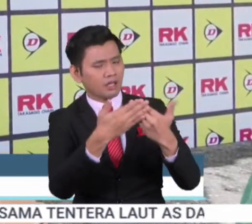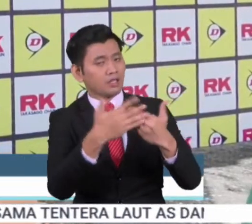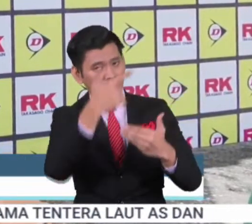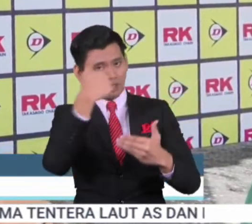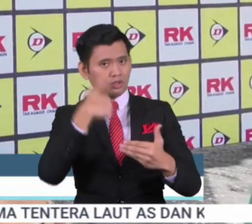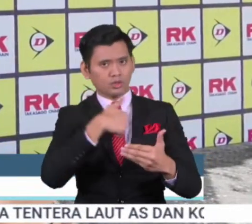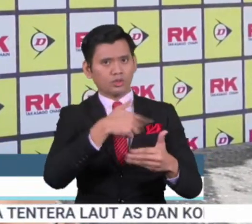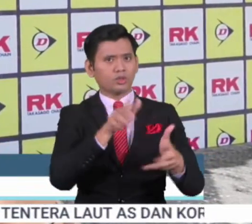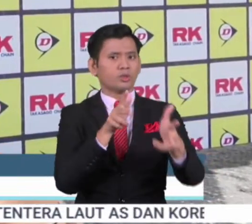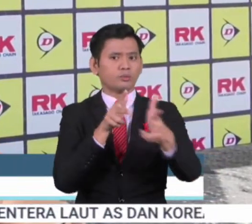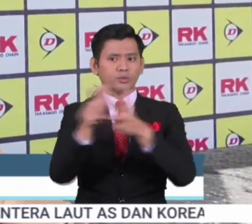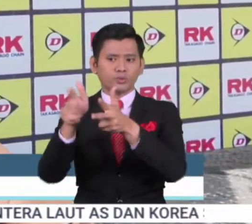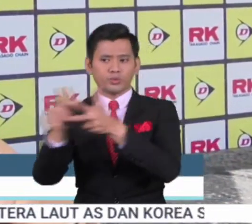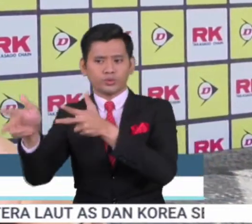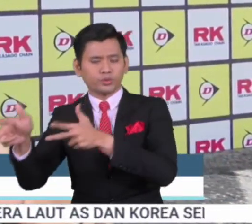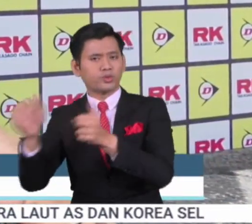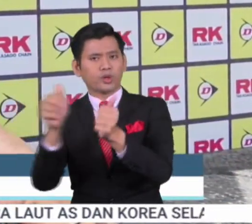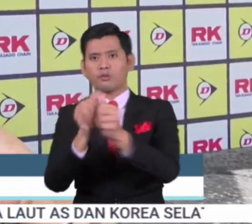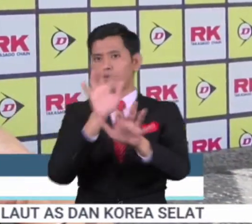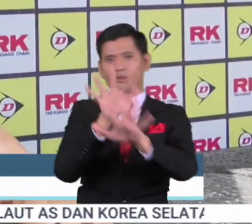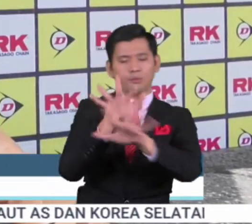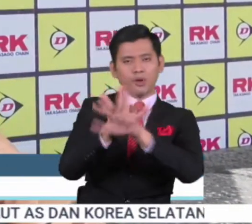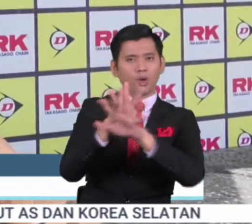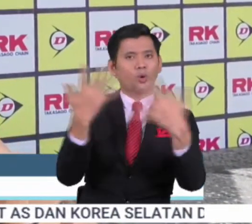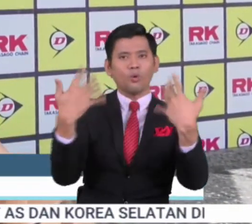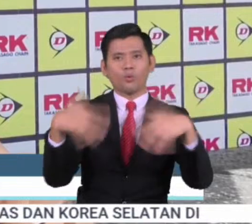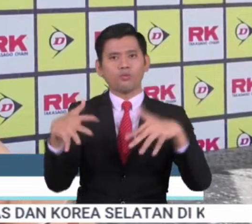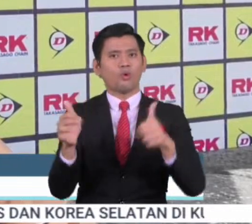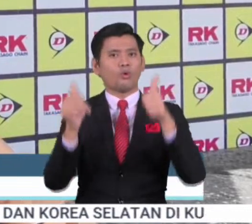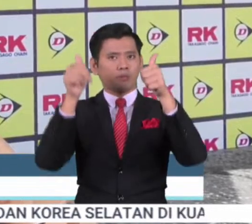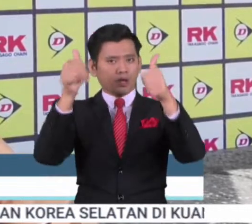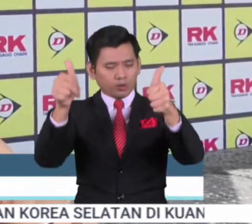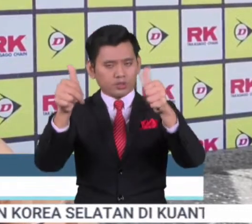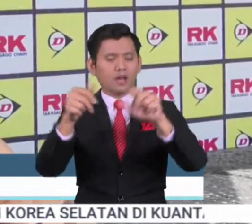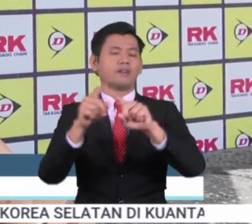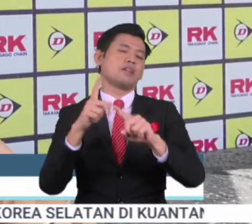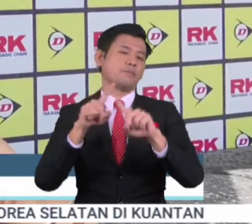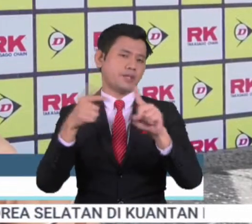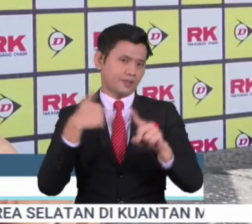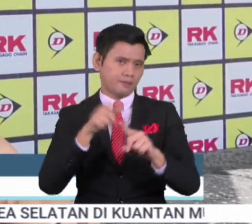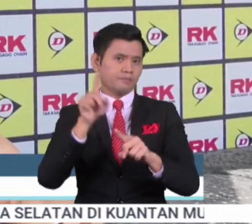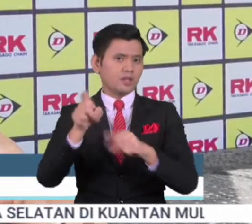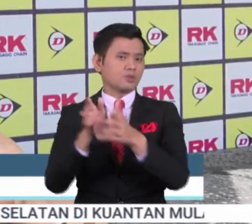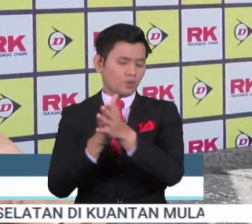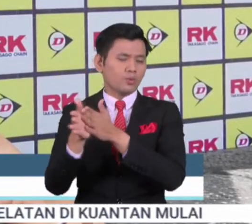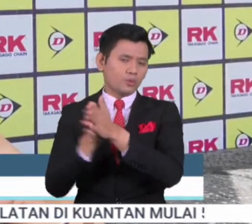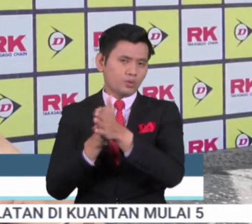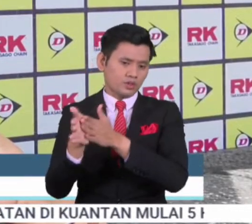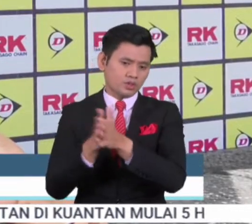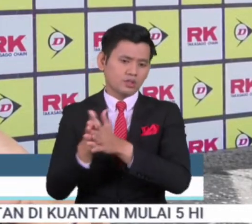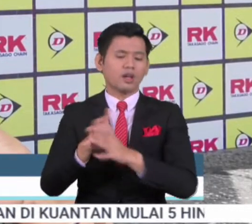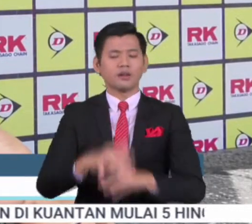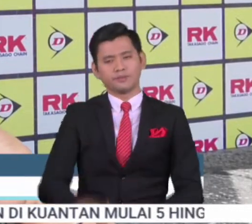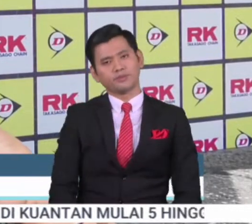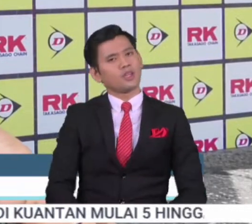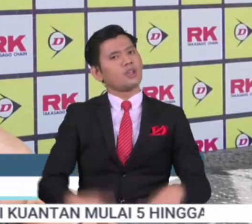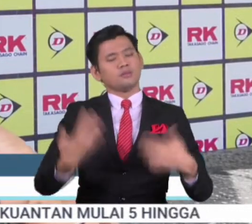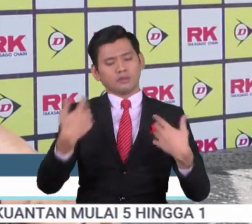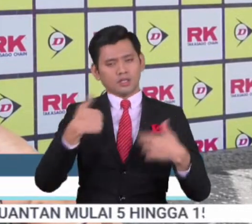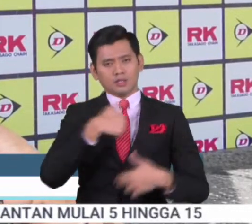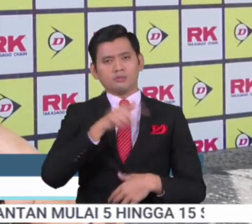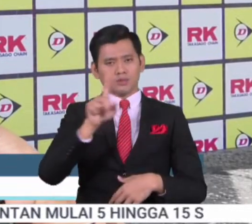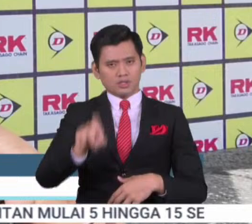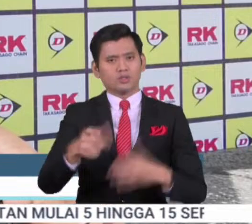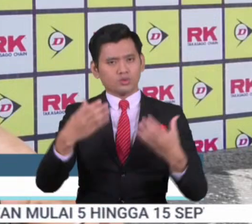Dengan competitive bike, dengan road bike, yang motor ada atas jalan macam super bike.